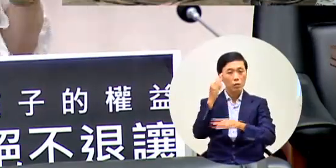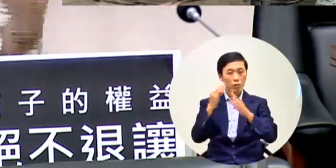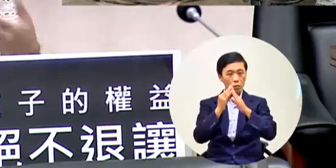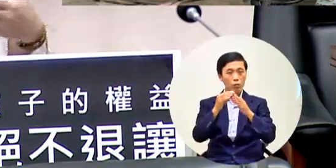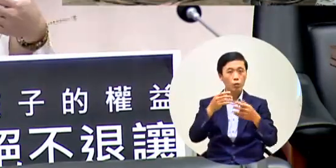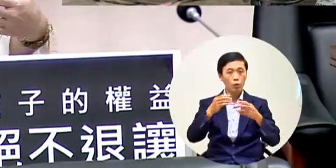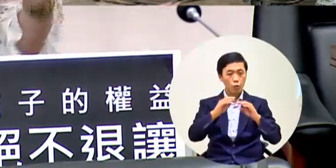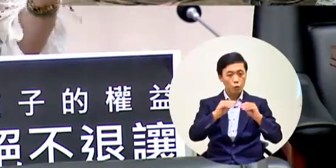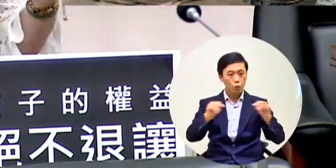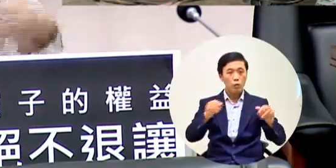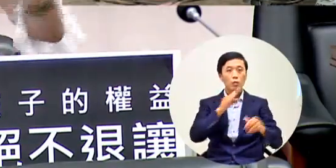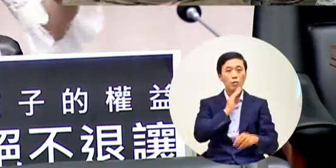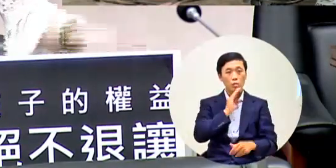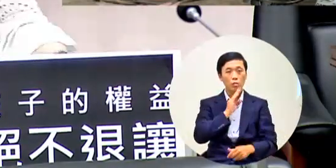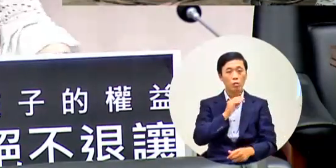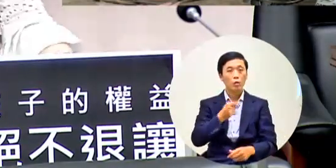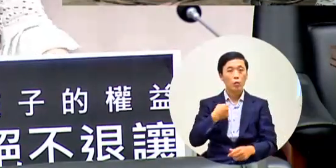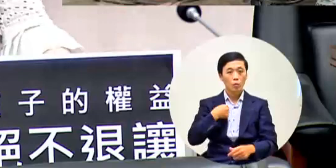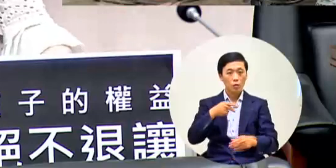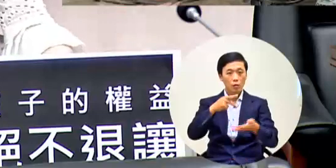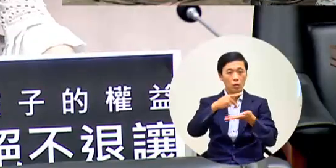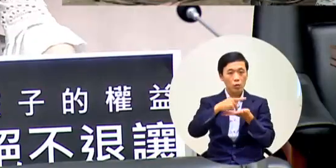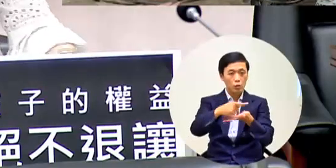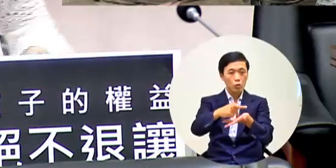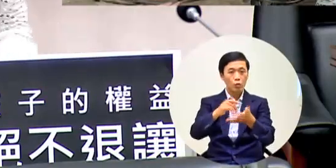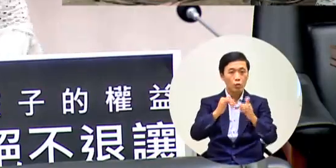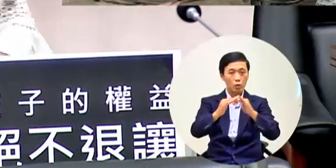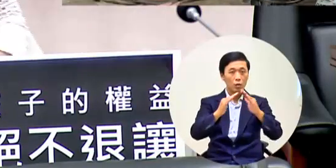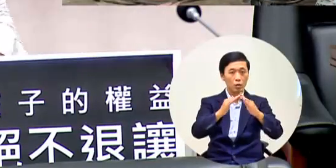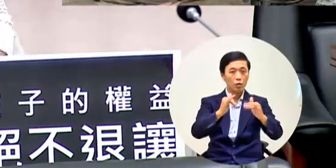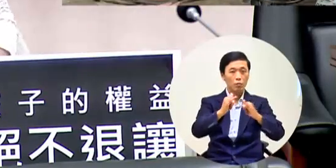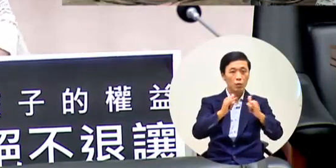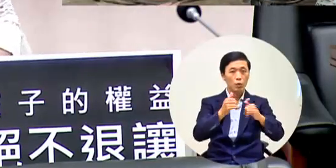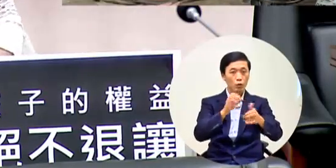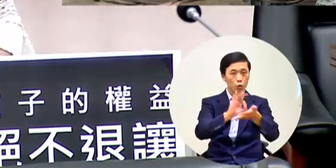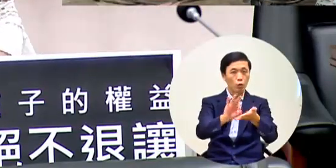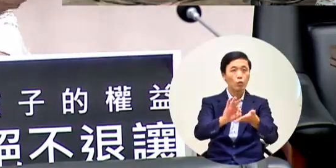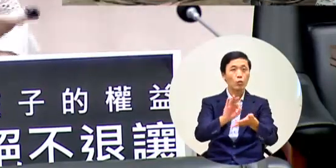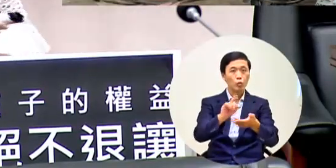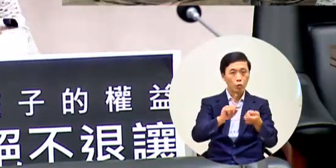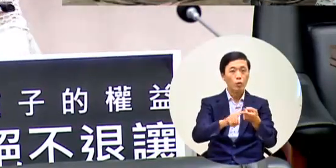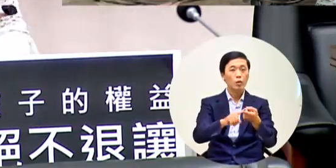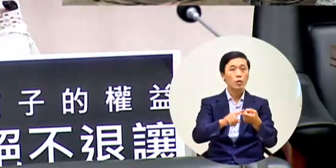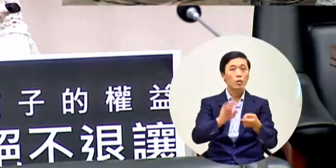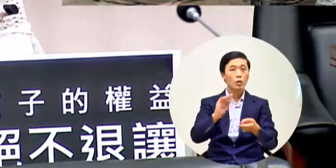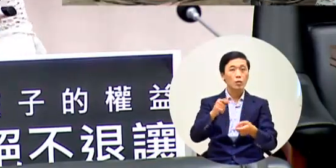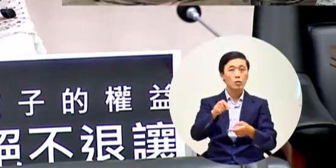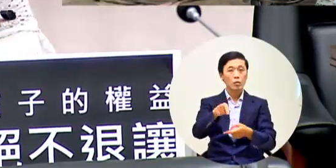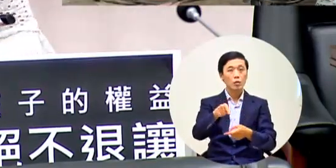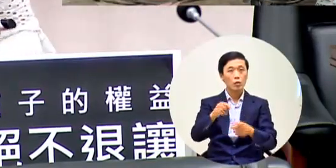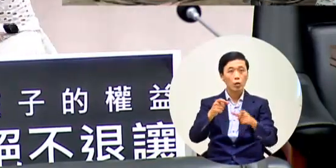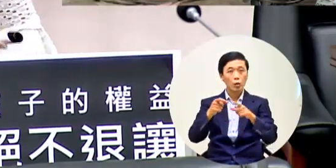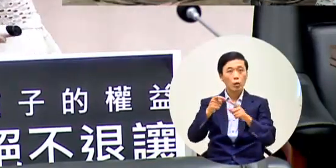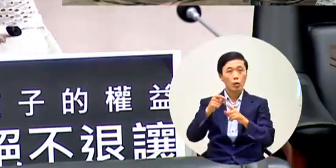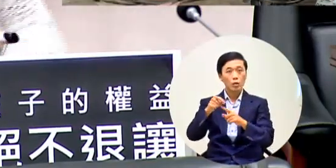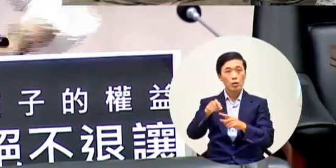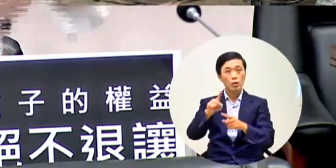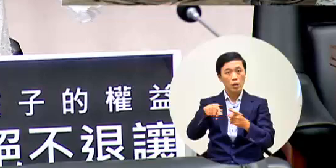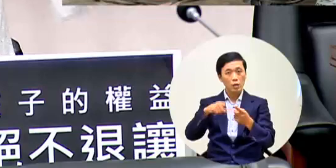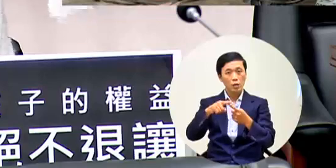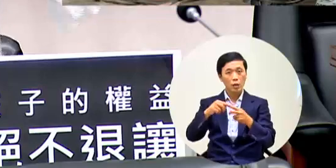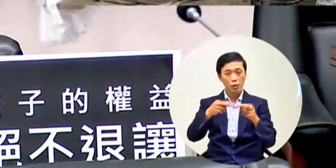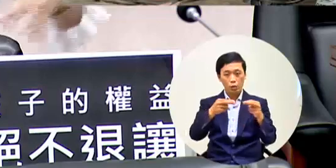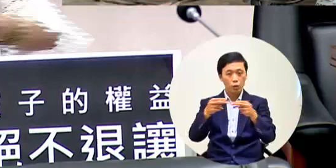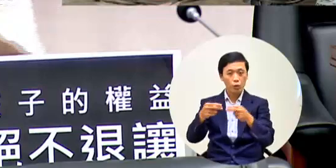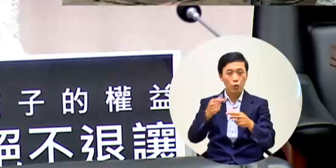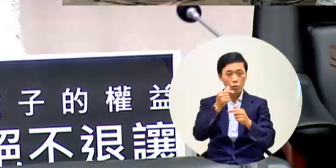那既然我们是租给了我们的市民使用，但是它的公共设施是不是应该要完善一点？不是